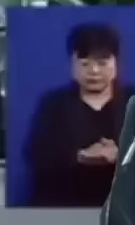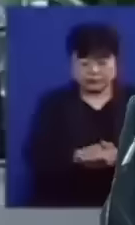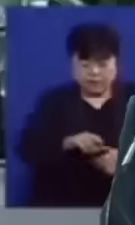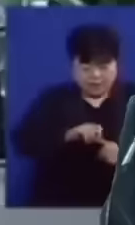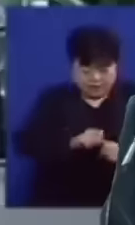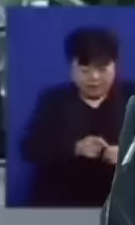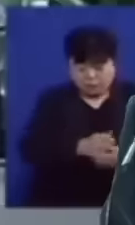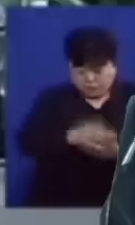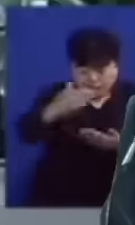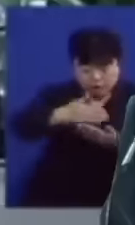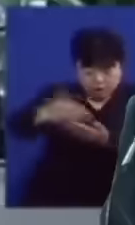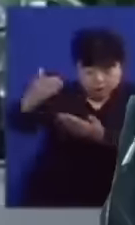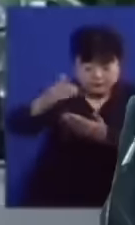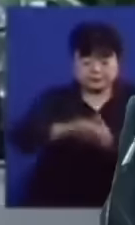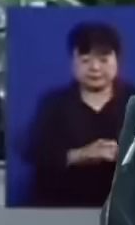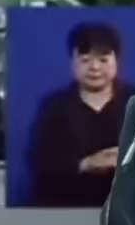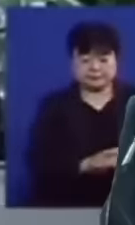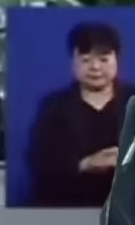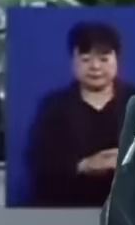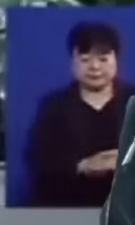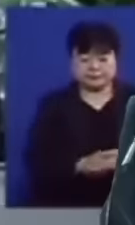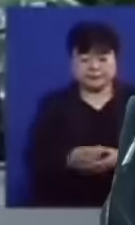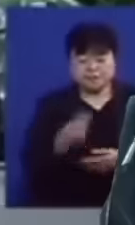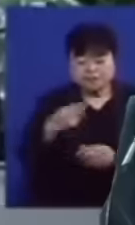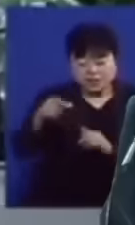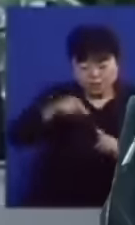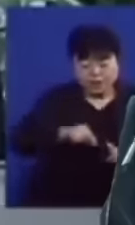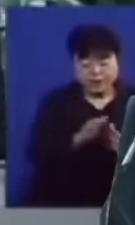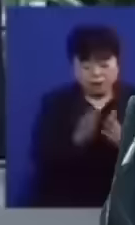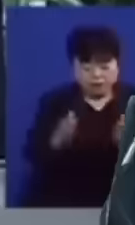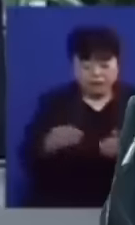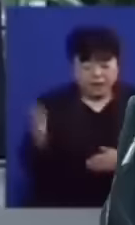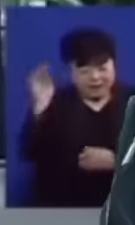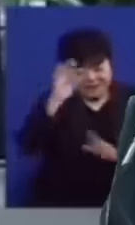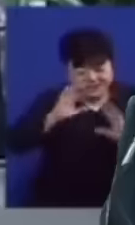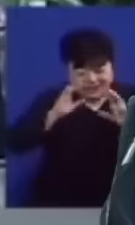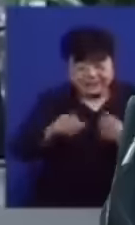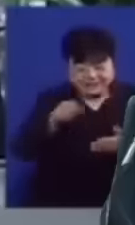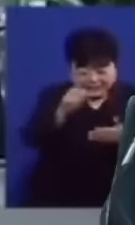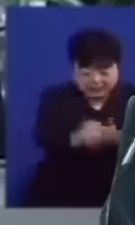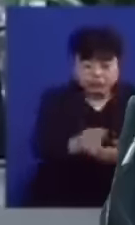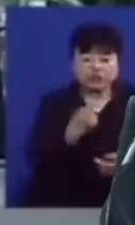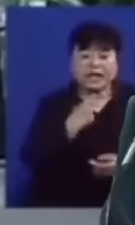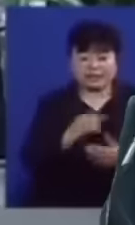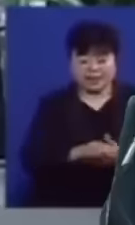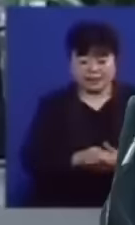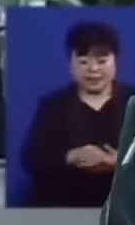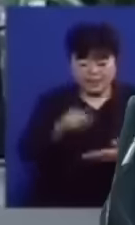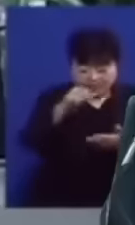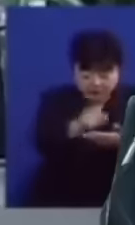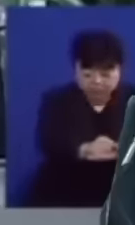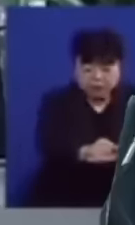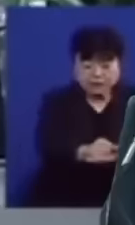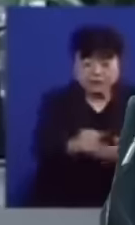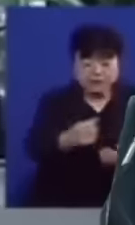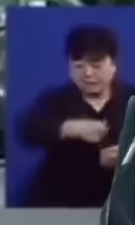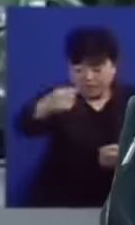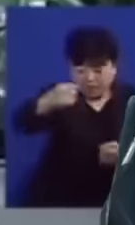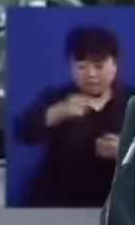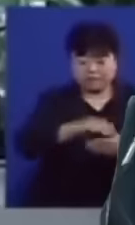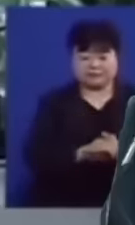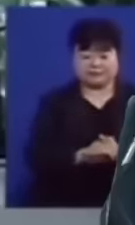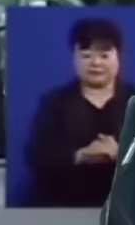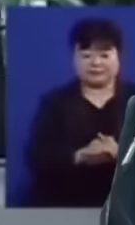강제로 물리쳐야 돼요. 세례요한 때부터 지금까지 천국은 침노를 당하나니 침노하는 자가